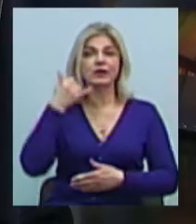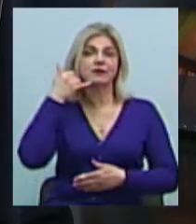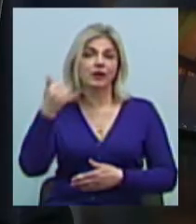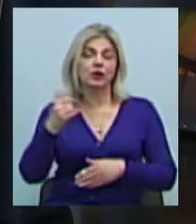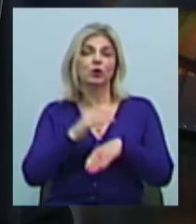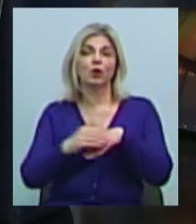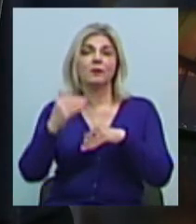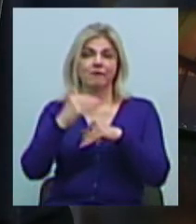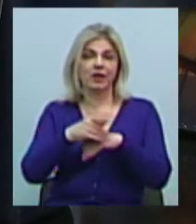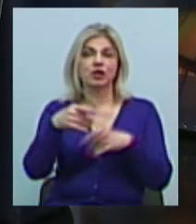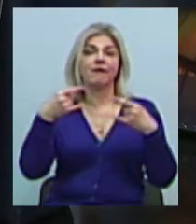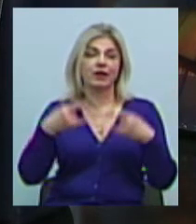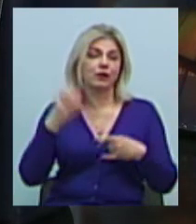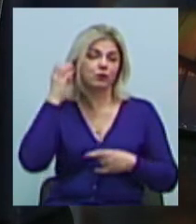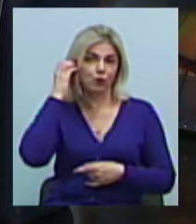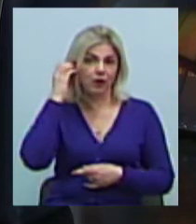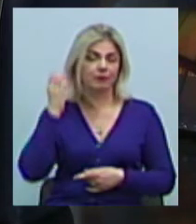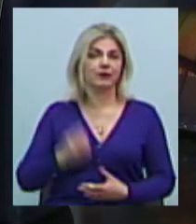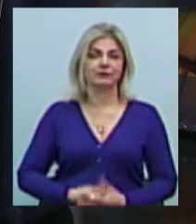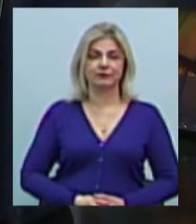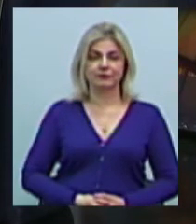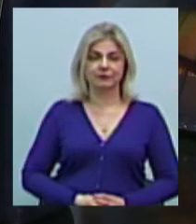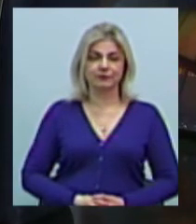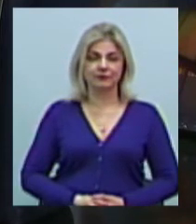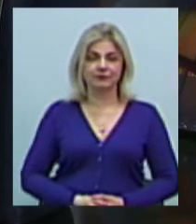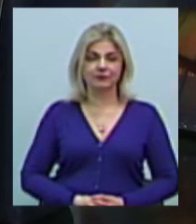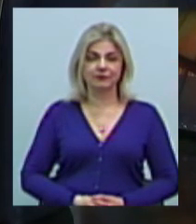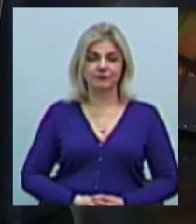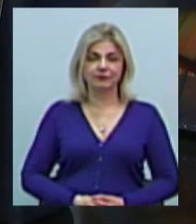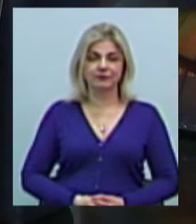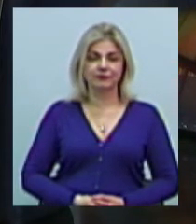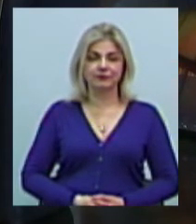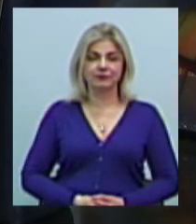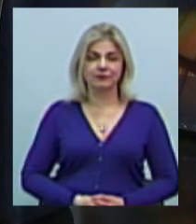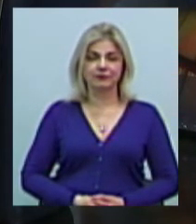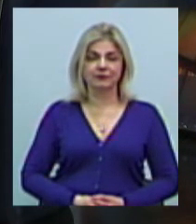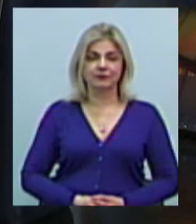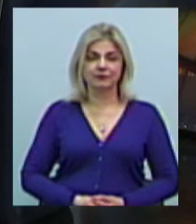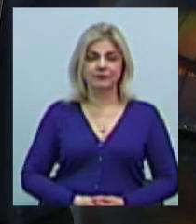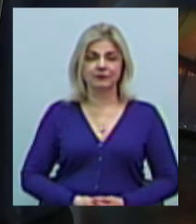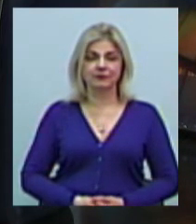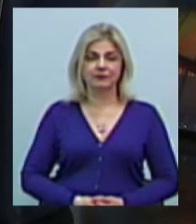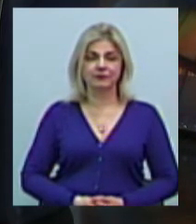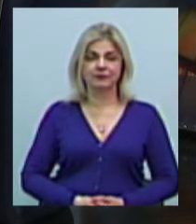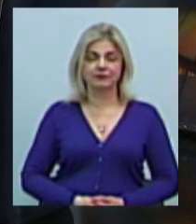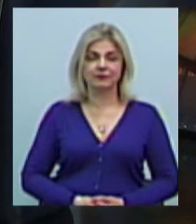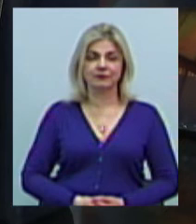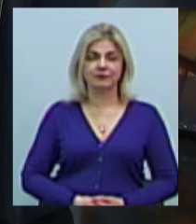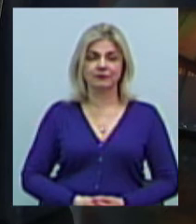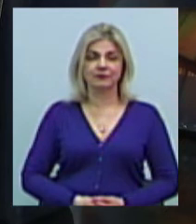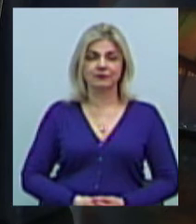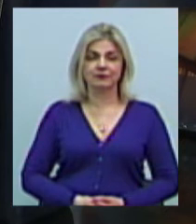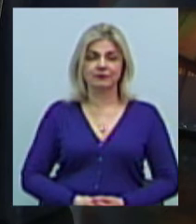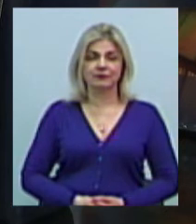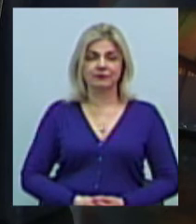вечір, ви в ефірі. Добрий вечір. Алло. Добрий вечір. Алло. Алло, ми вас чуємо. Так.